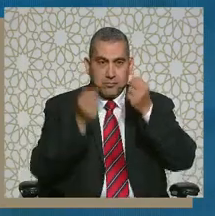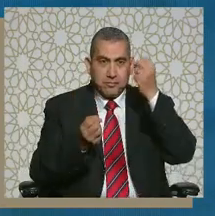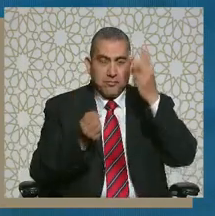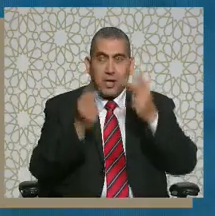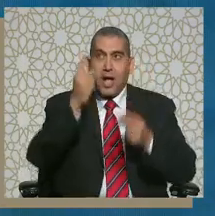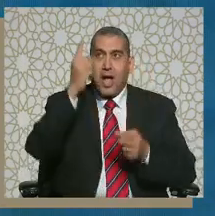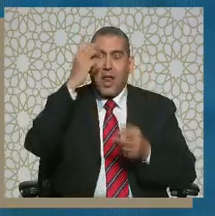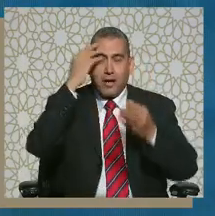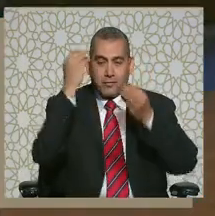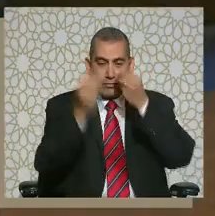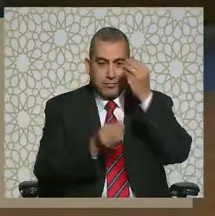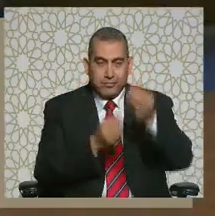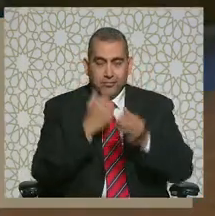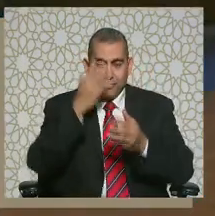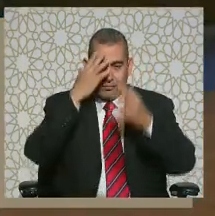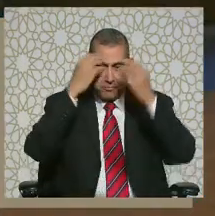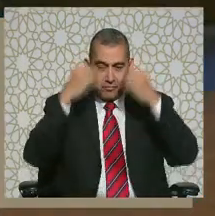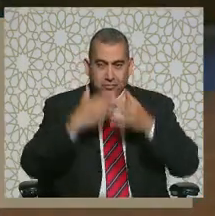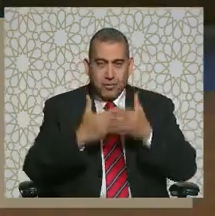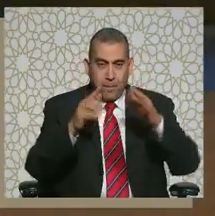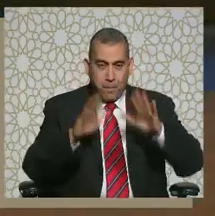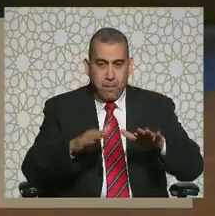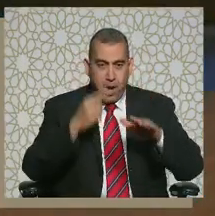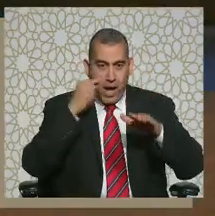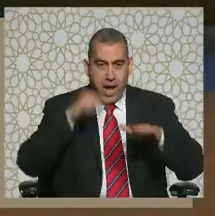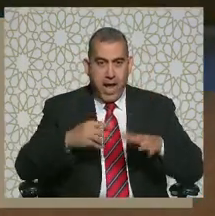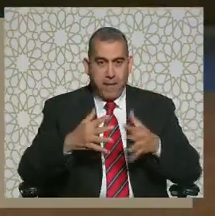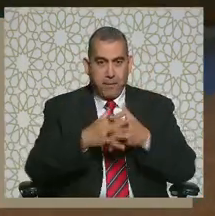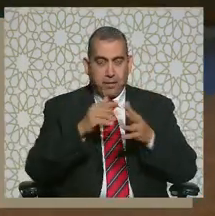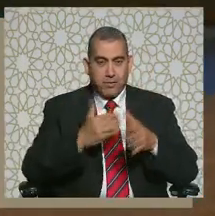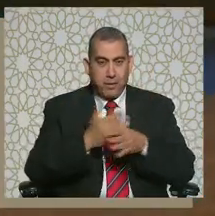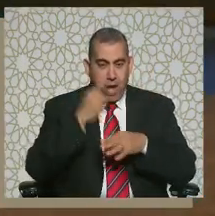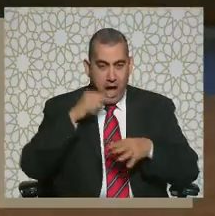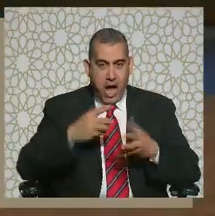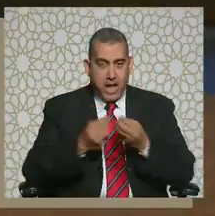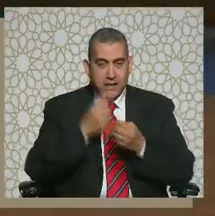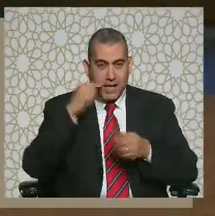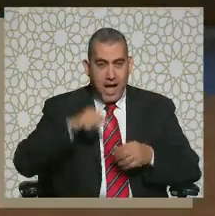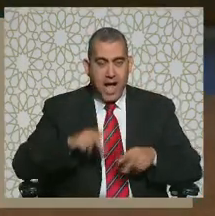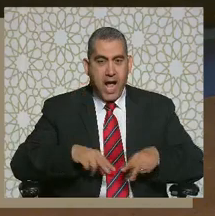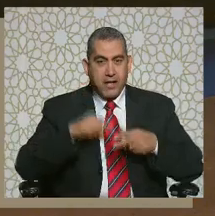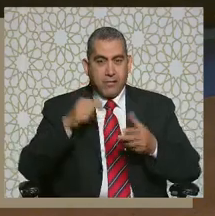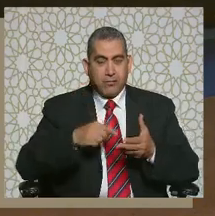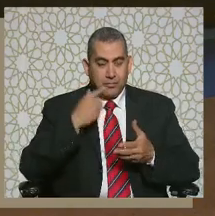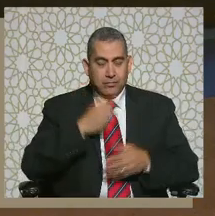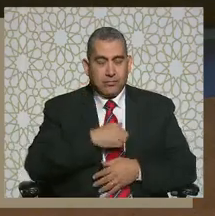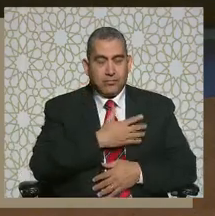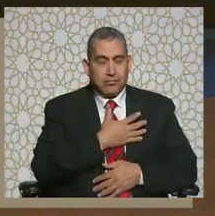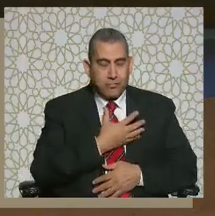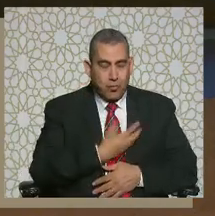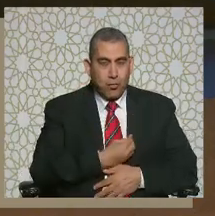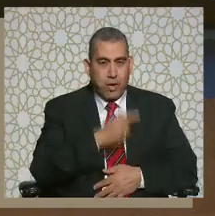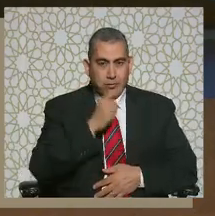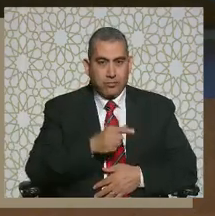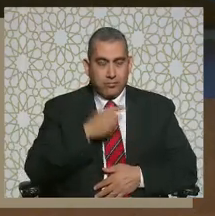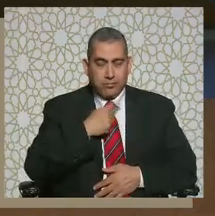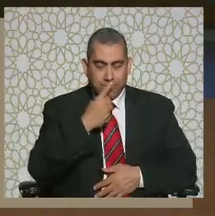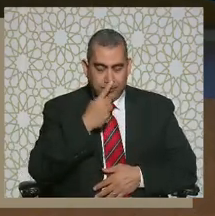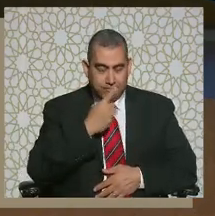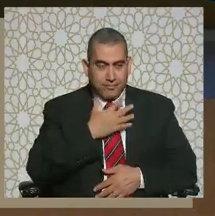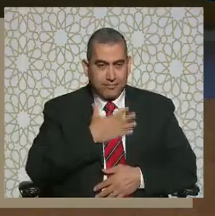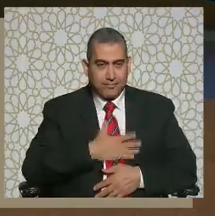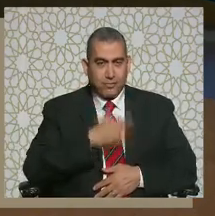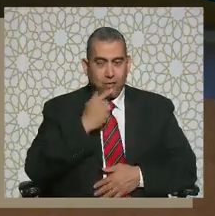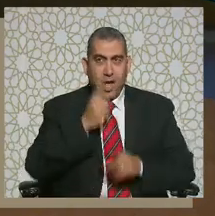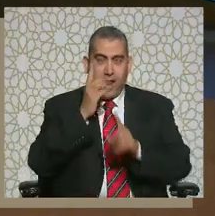واكرمنا بها وجعلها موجوده في حياتنا عشان نعيش في حياتنا واحنا مطمئنين واحنا راجين واحنا